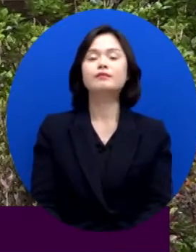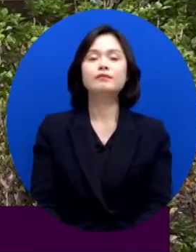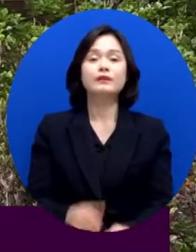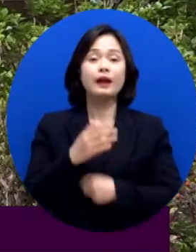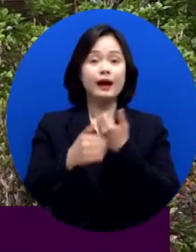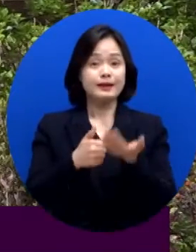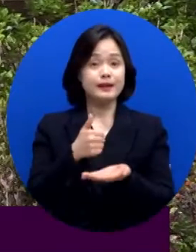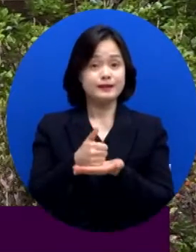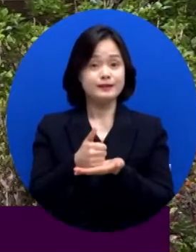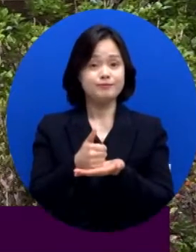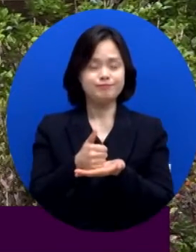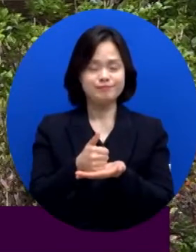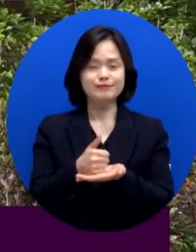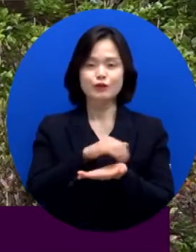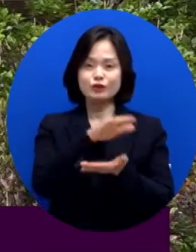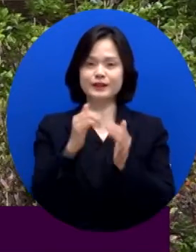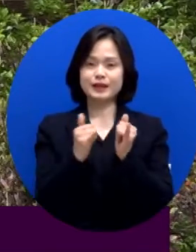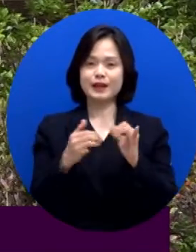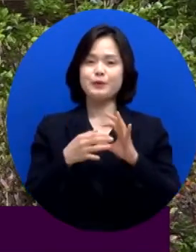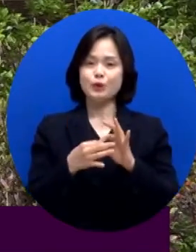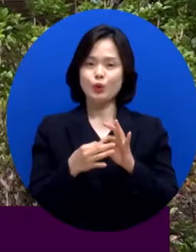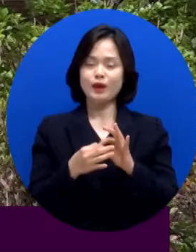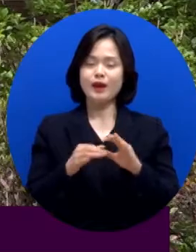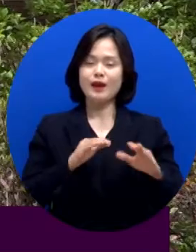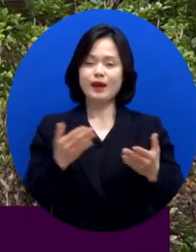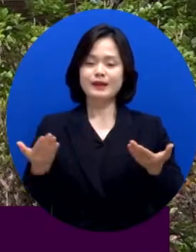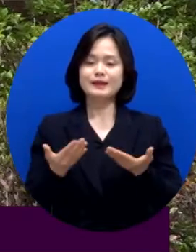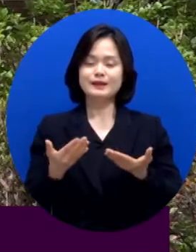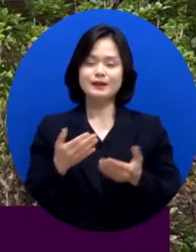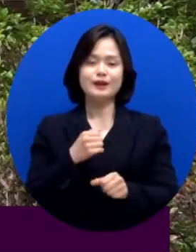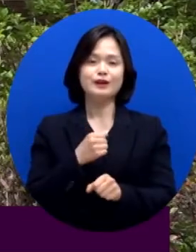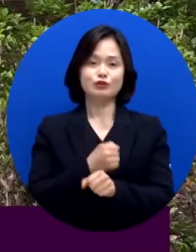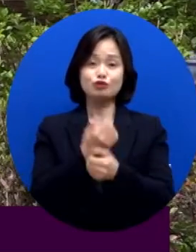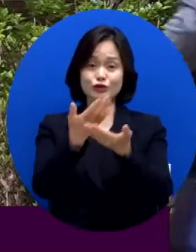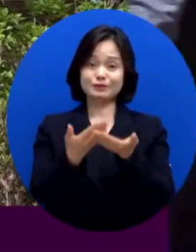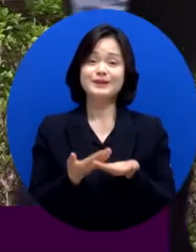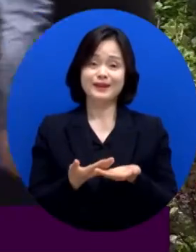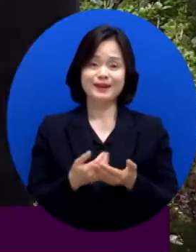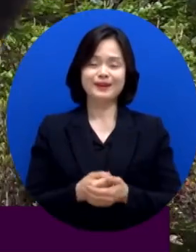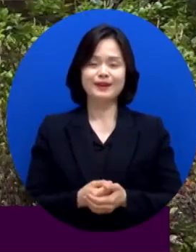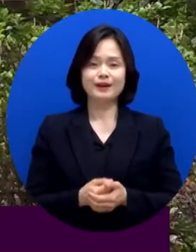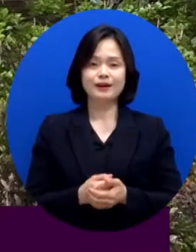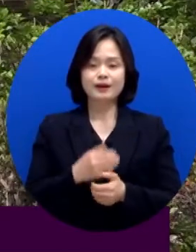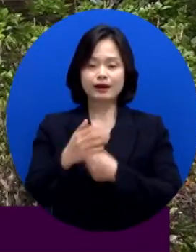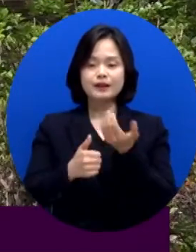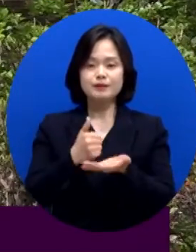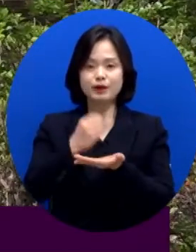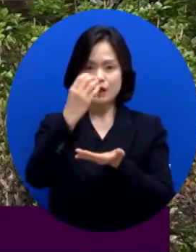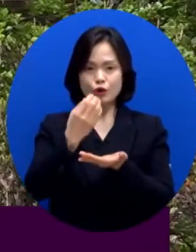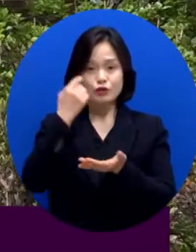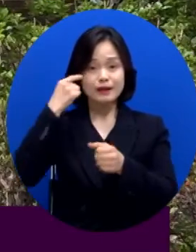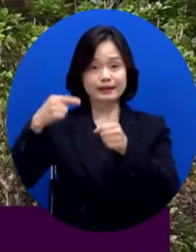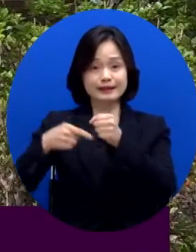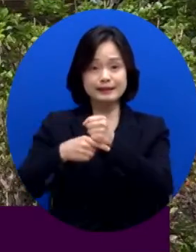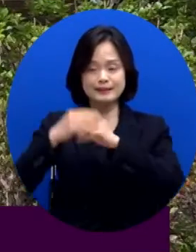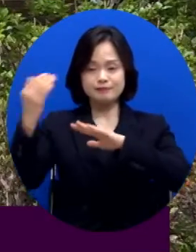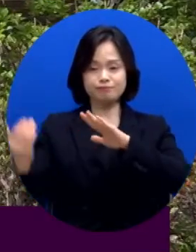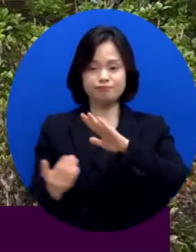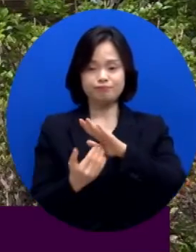하나님께서는 우리를 통해서 일하십니다. 우리가 하나님의 거룩하신 뜻이 이 땅에 이루어지길 원하는 마음이